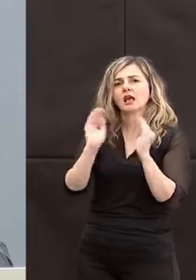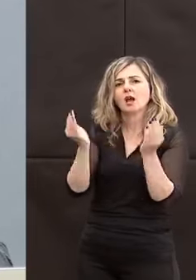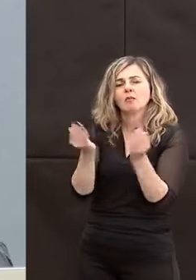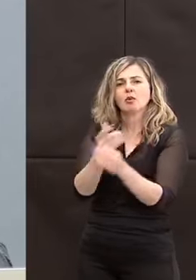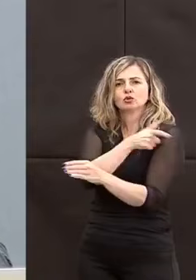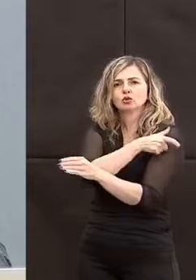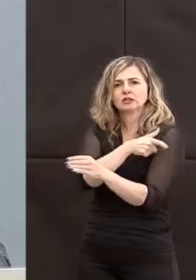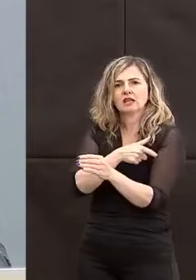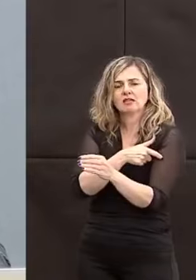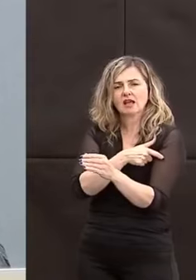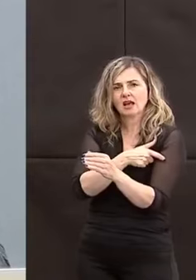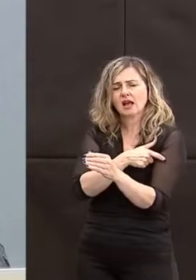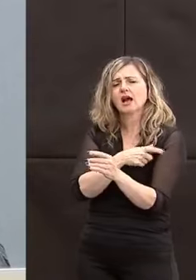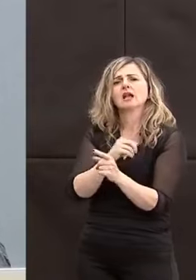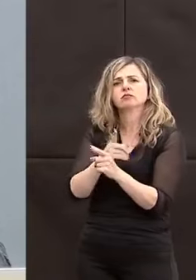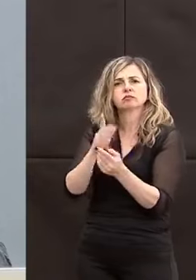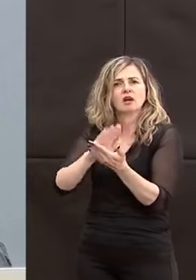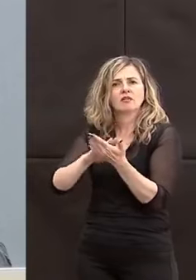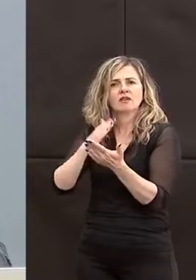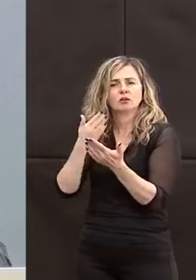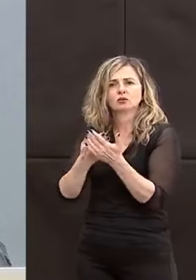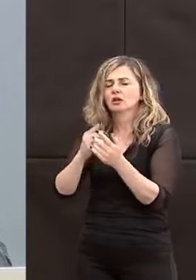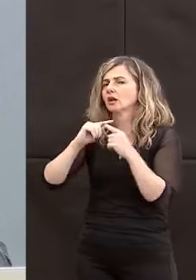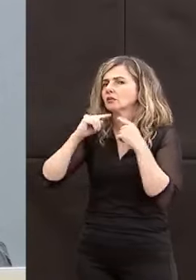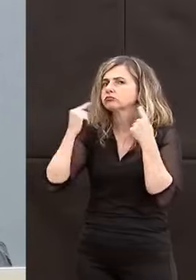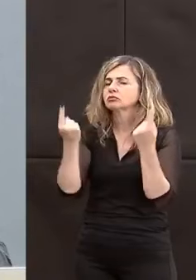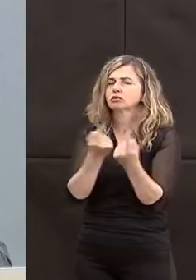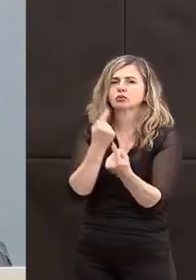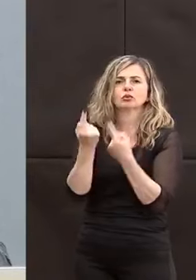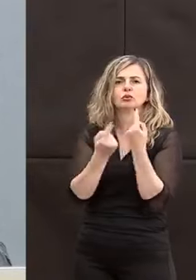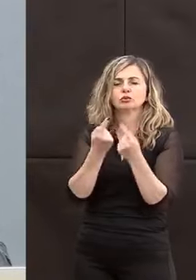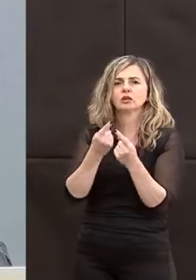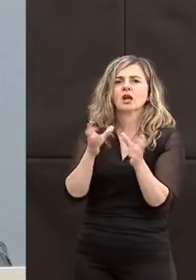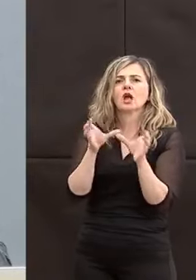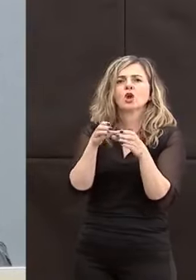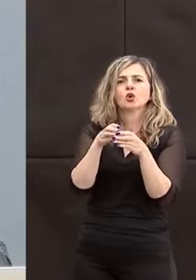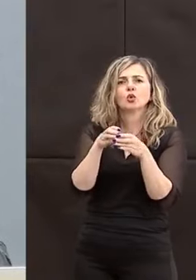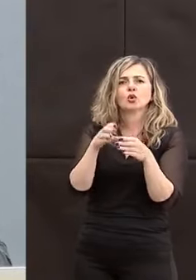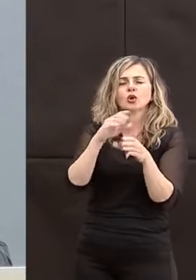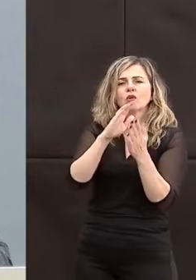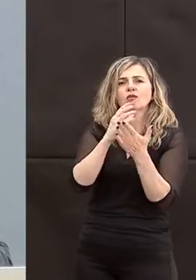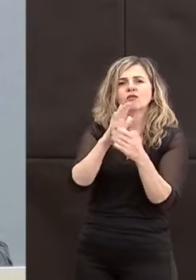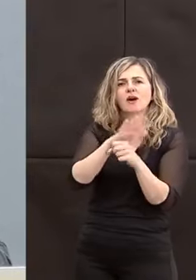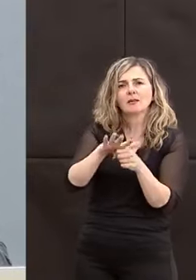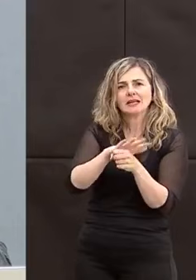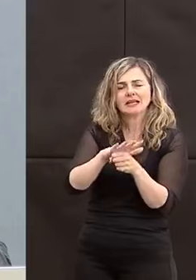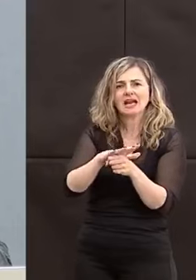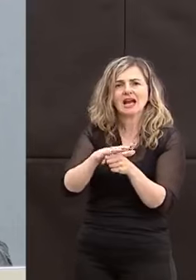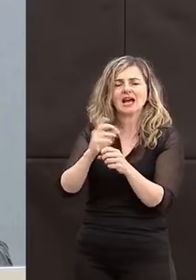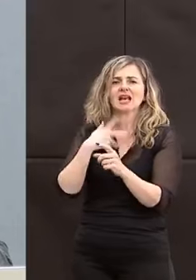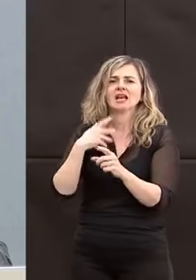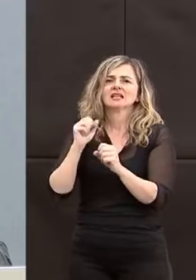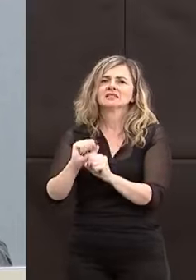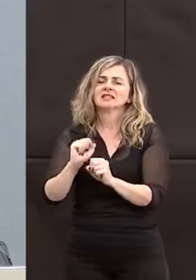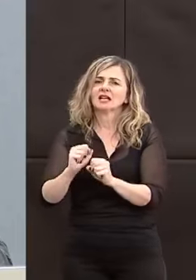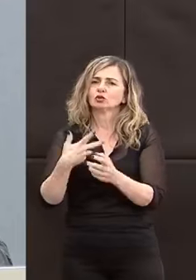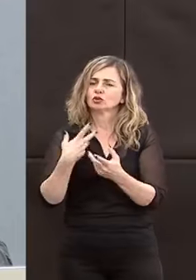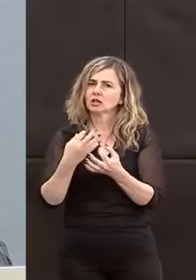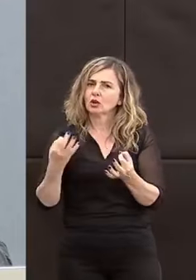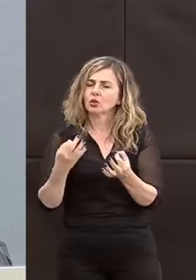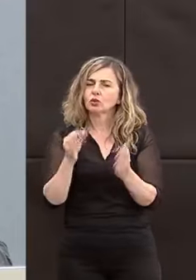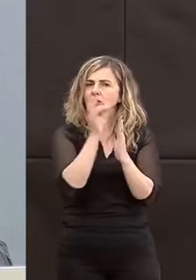chiaro che vanno valutate tutte le questioni quindi nucleo familiare lo stato di salute i requisiti le